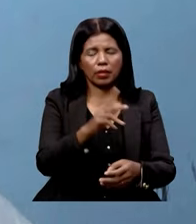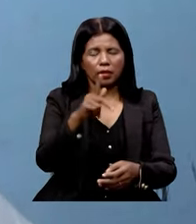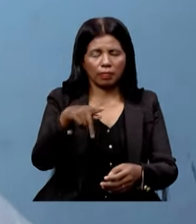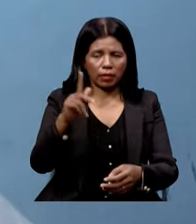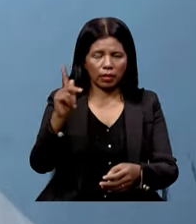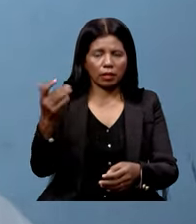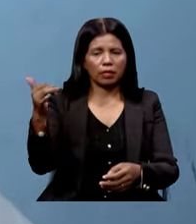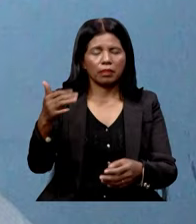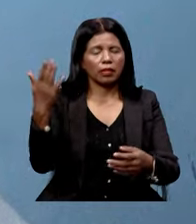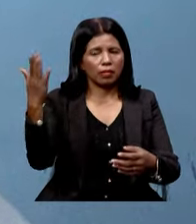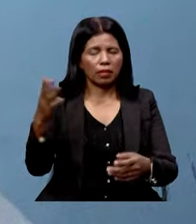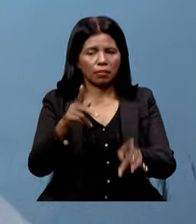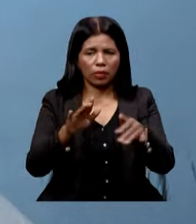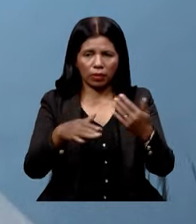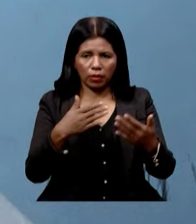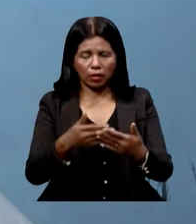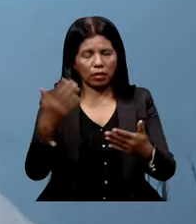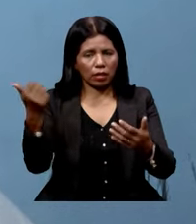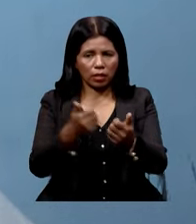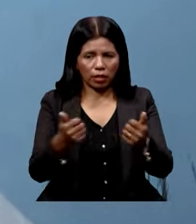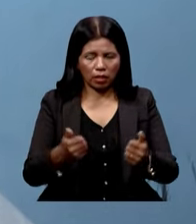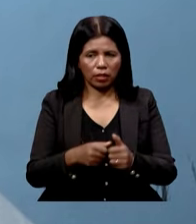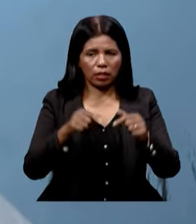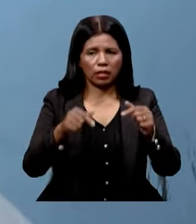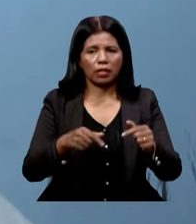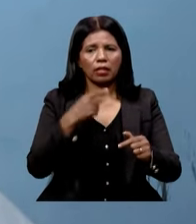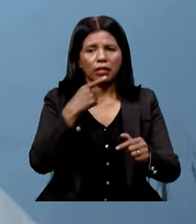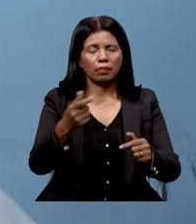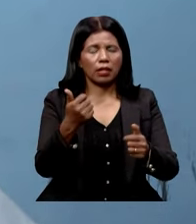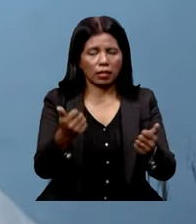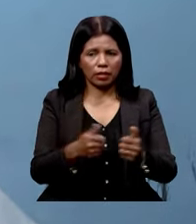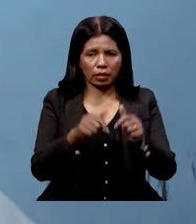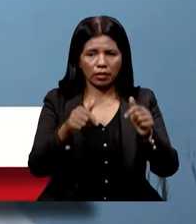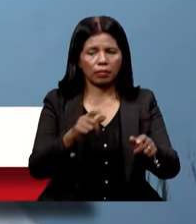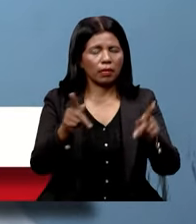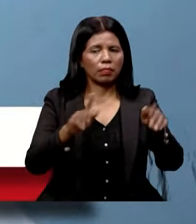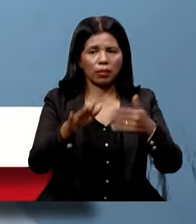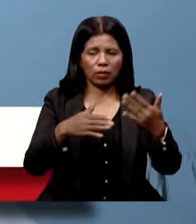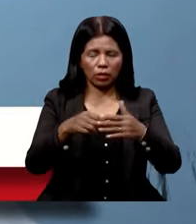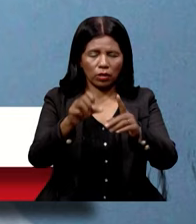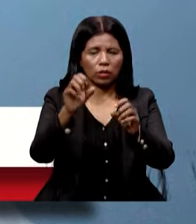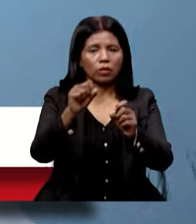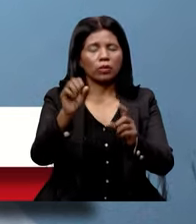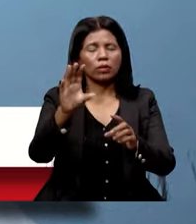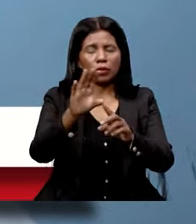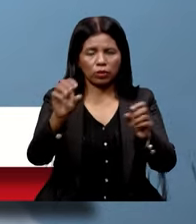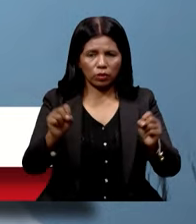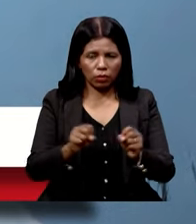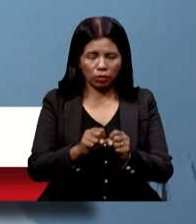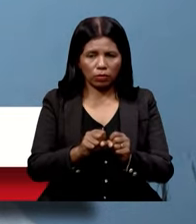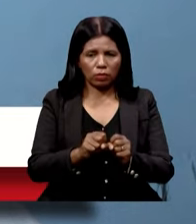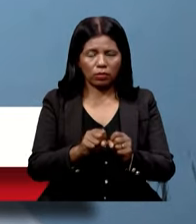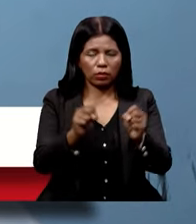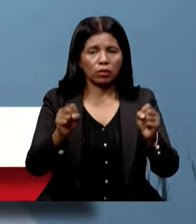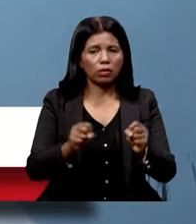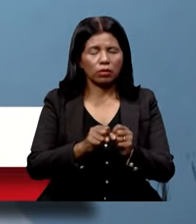ba kum dari tahun makan biaya jalan ini, no jalan satu di balik ini deh, bayar mengutuk untuk suku Komoro, ilau suku Komoro dek, suku